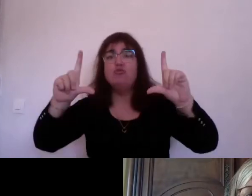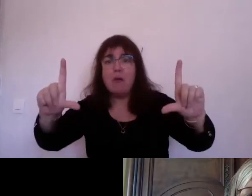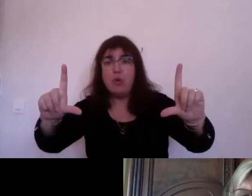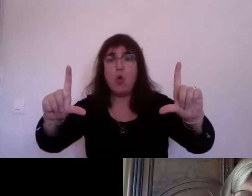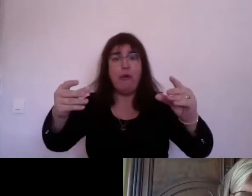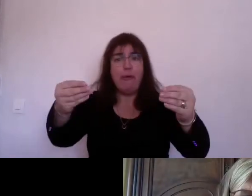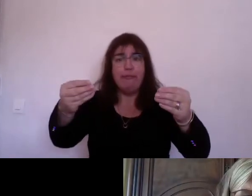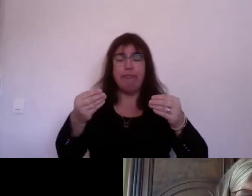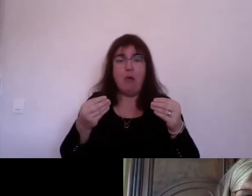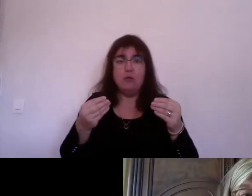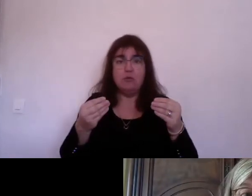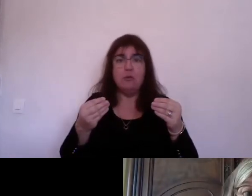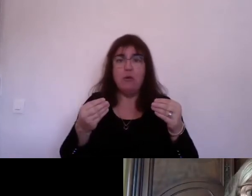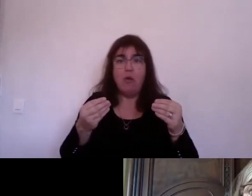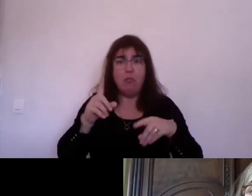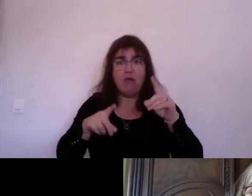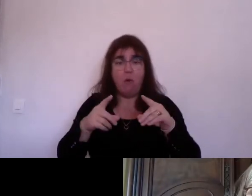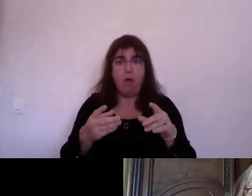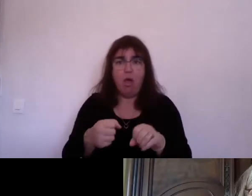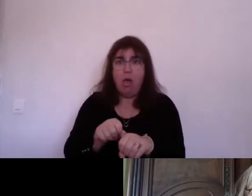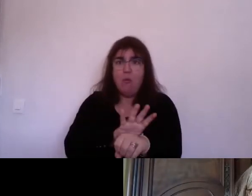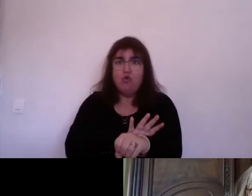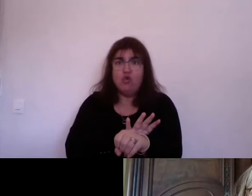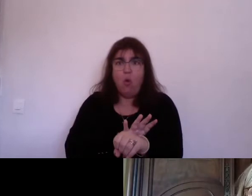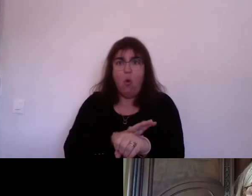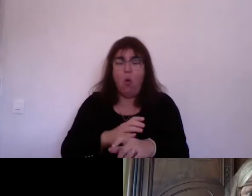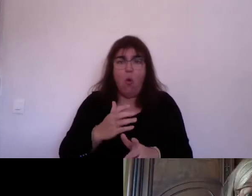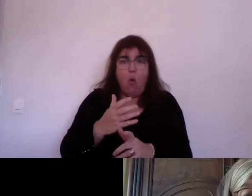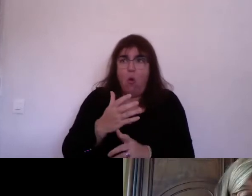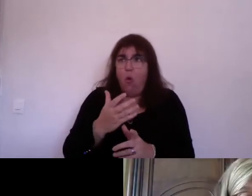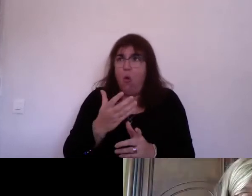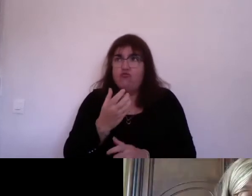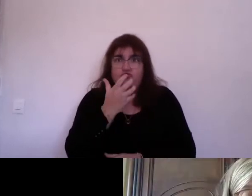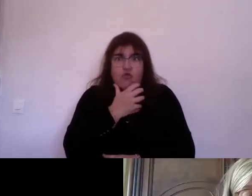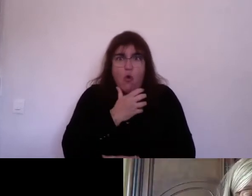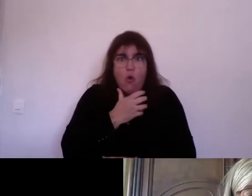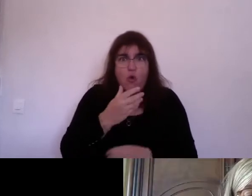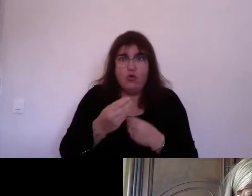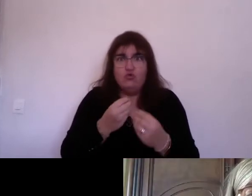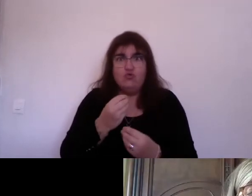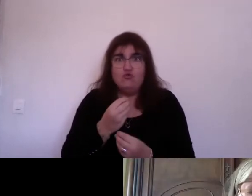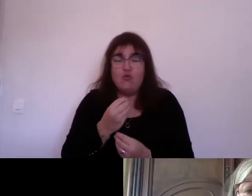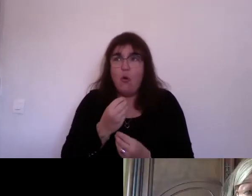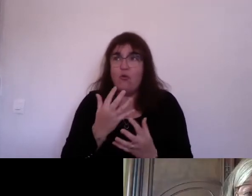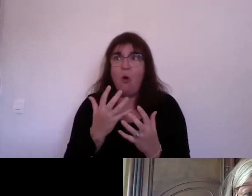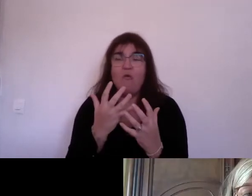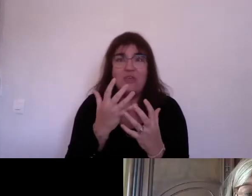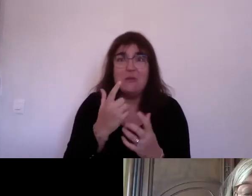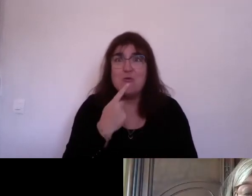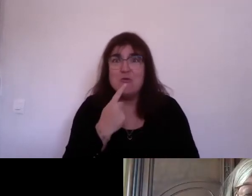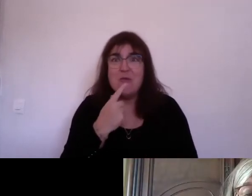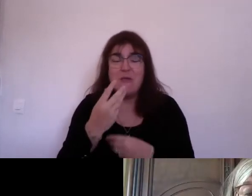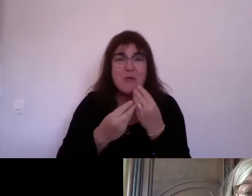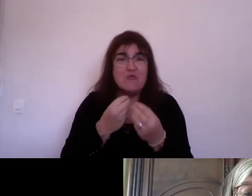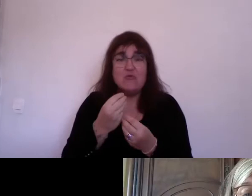œuvre repoussante, parfois chaude, même appétissante, et surtout